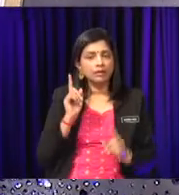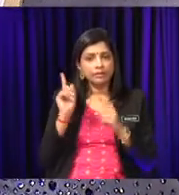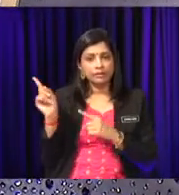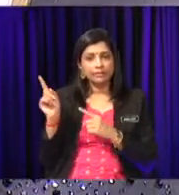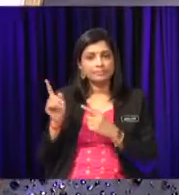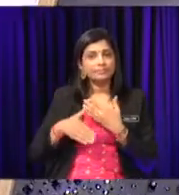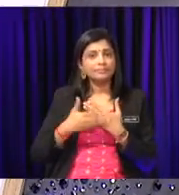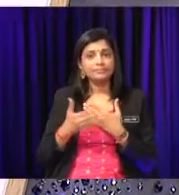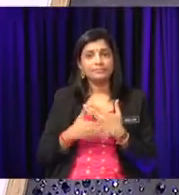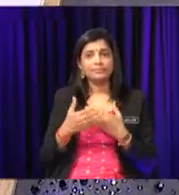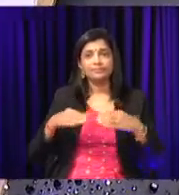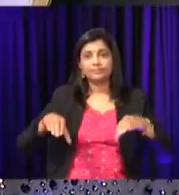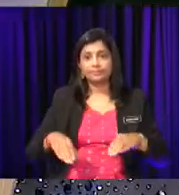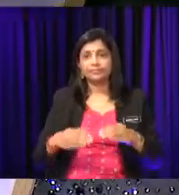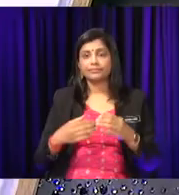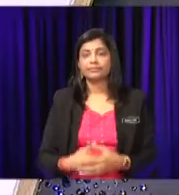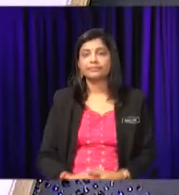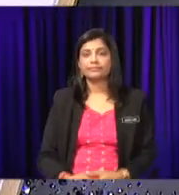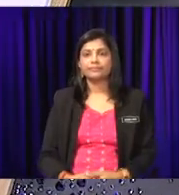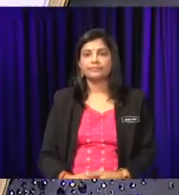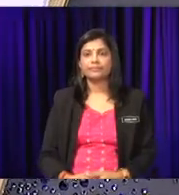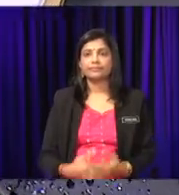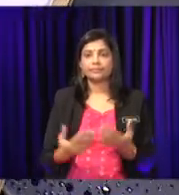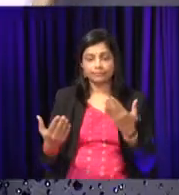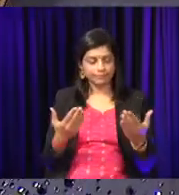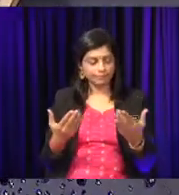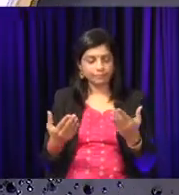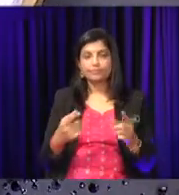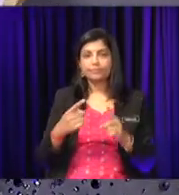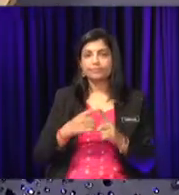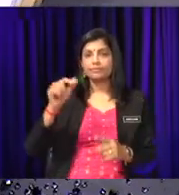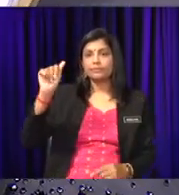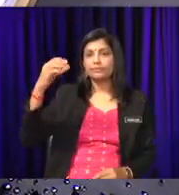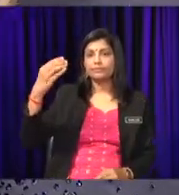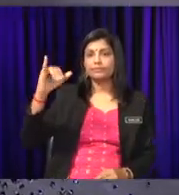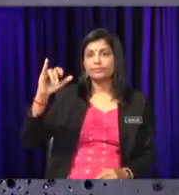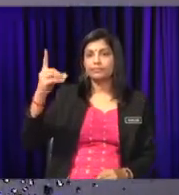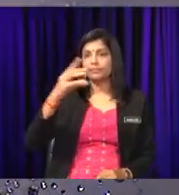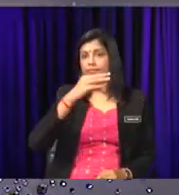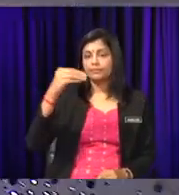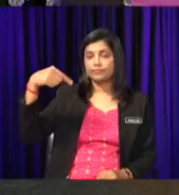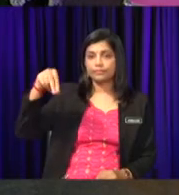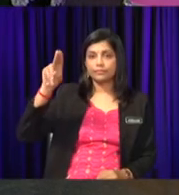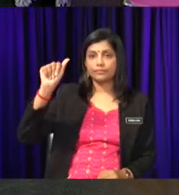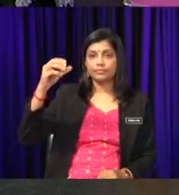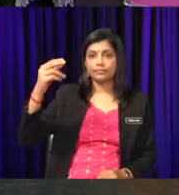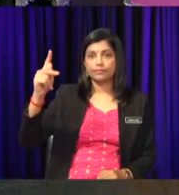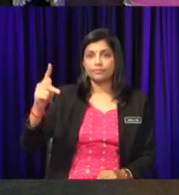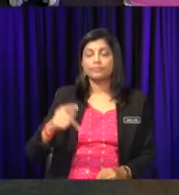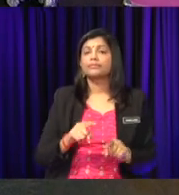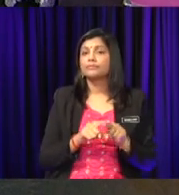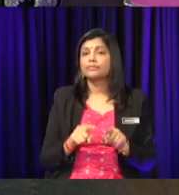dilaksanakan berbanding dengan teknik esik dan juga kue-kue tapi kalau kedua-dua